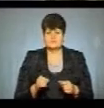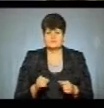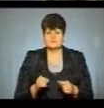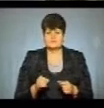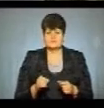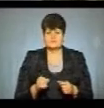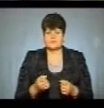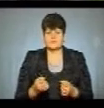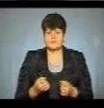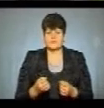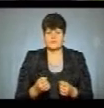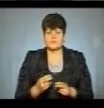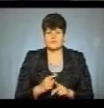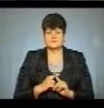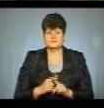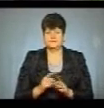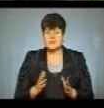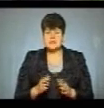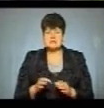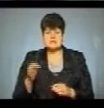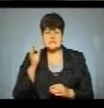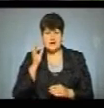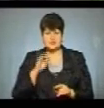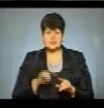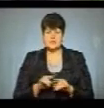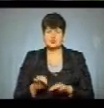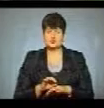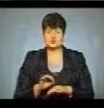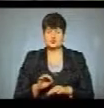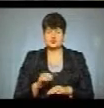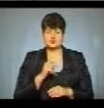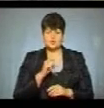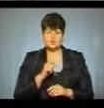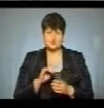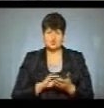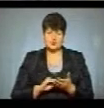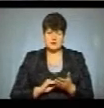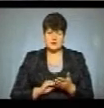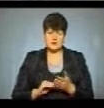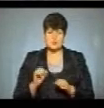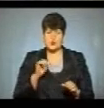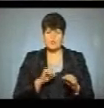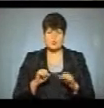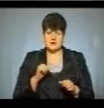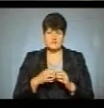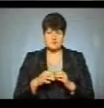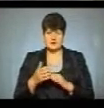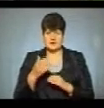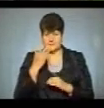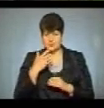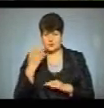якоїсь віддачі. Згадує також журналіст та представник руху «Чесно» Сергій Нікітенко, якого побили в Херсоні влітку минулого